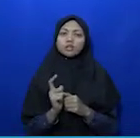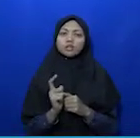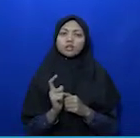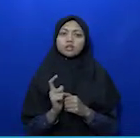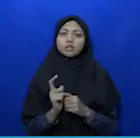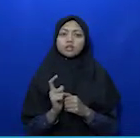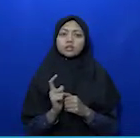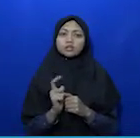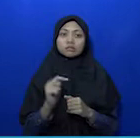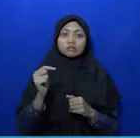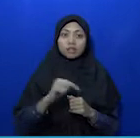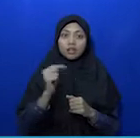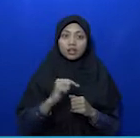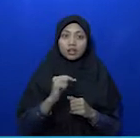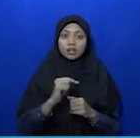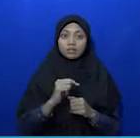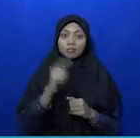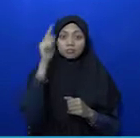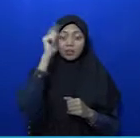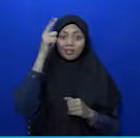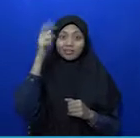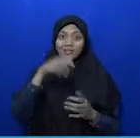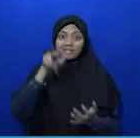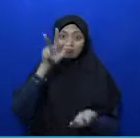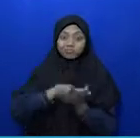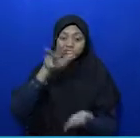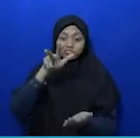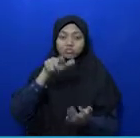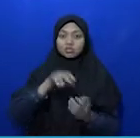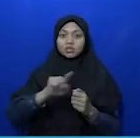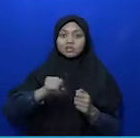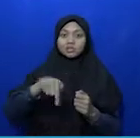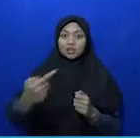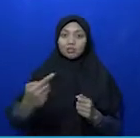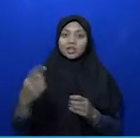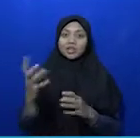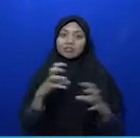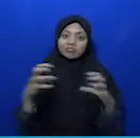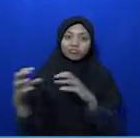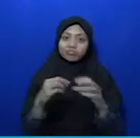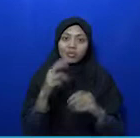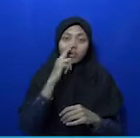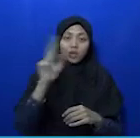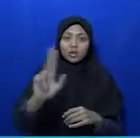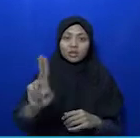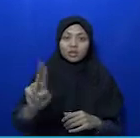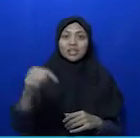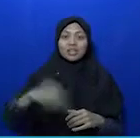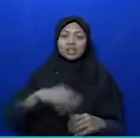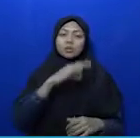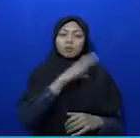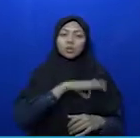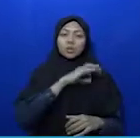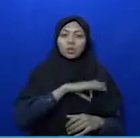defisit saham yang sekarang ditempuh oleh pemerintah dan sudah sampai ke HOA gitu ya, itu lebih